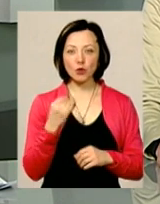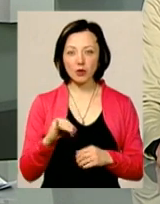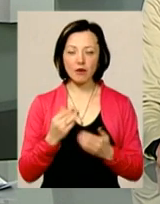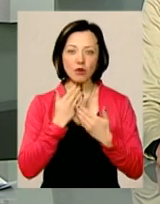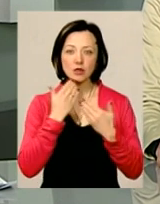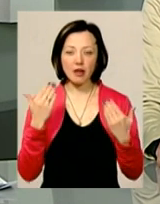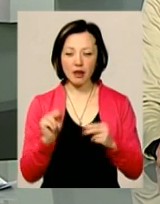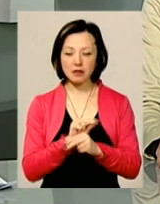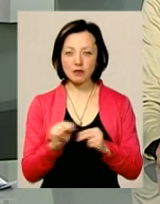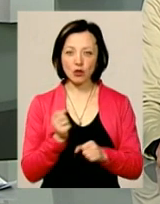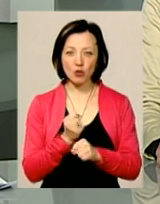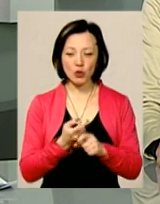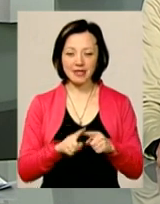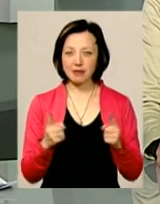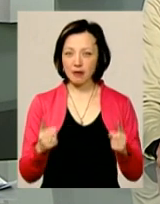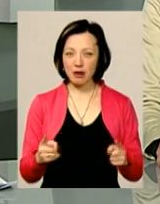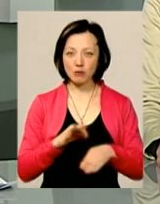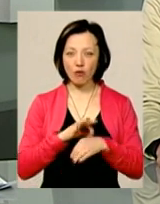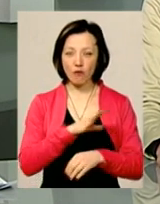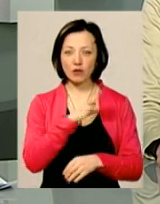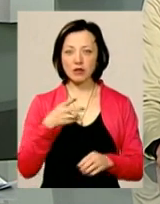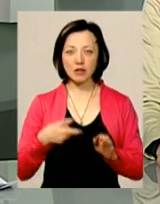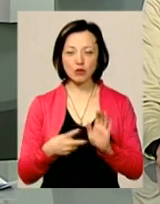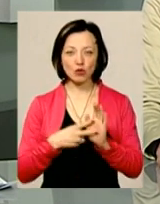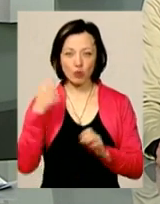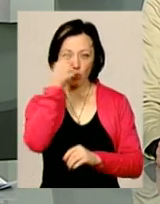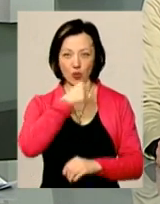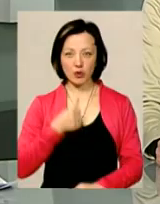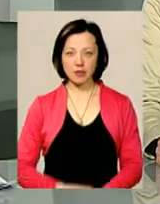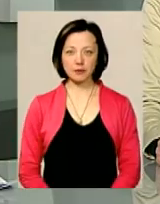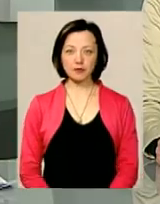Востаннє реставраційні роботи на цій ділянці проводилися у 2007 році.